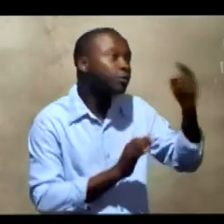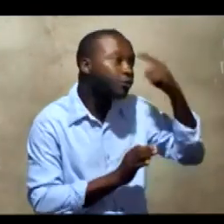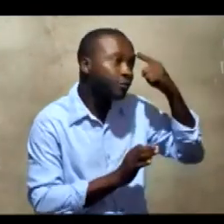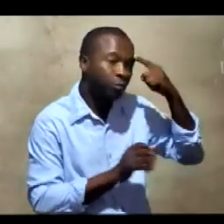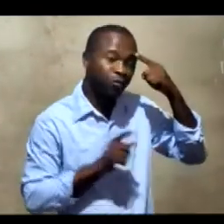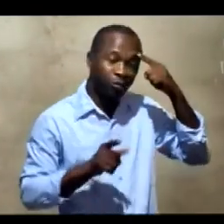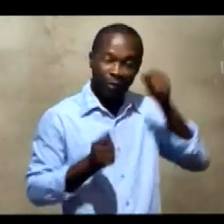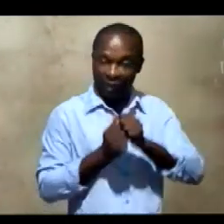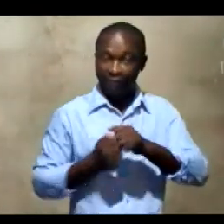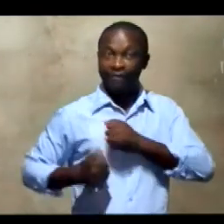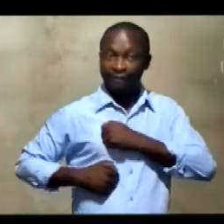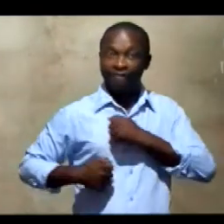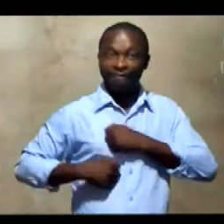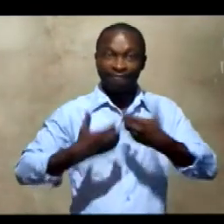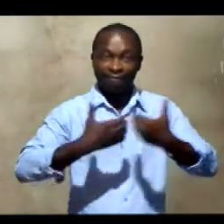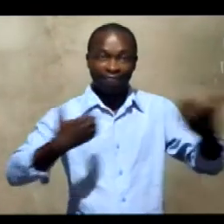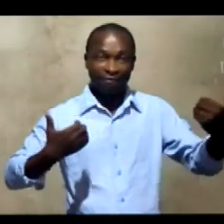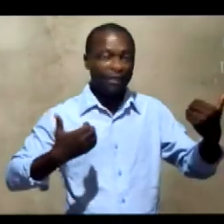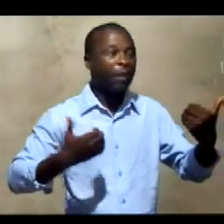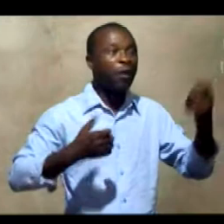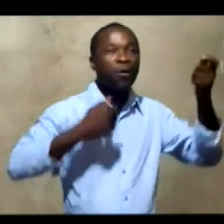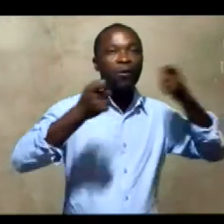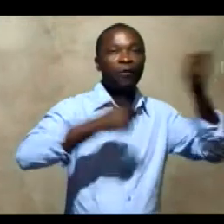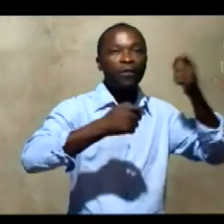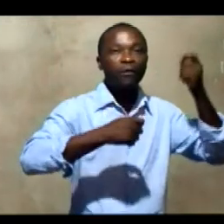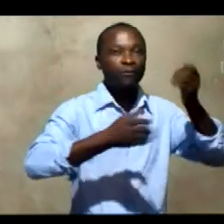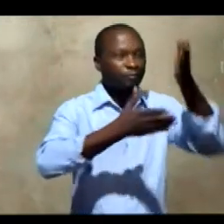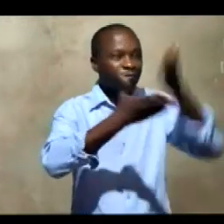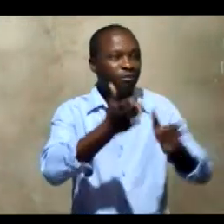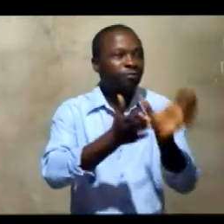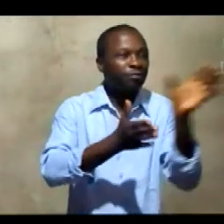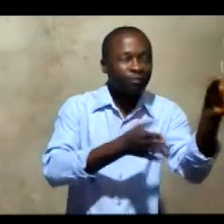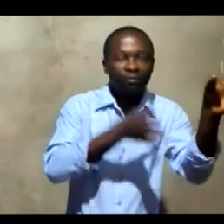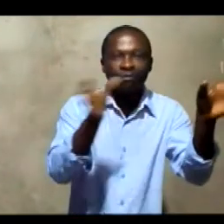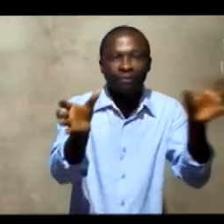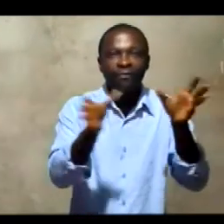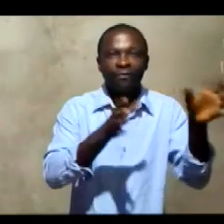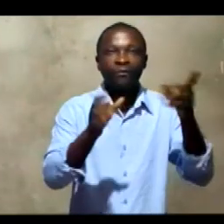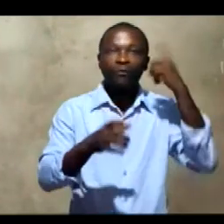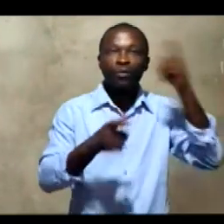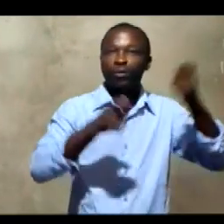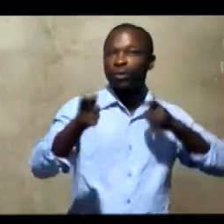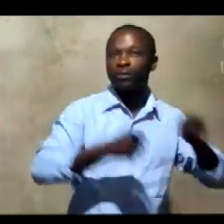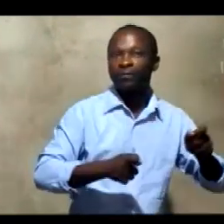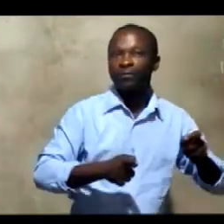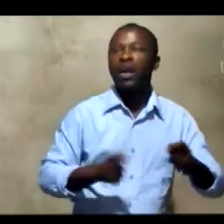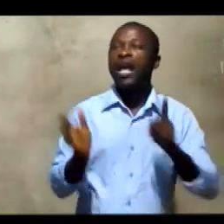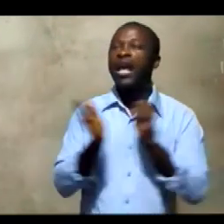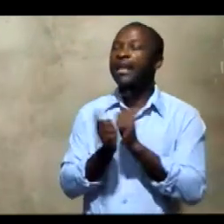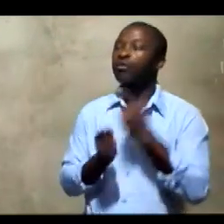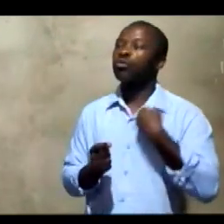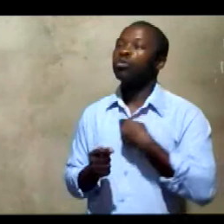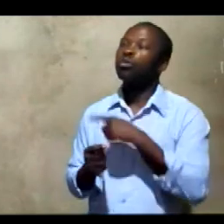et les civils. Mais d'autres priorités ont émergé avec le temps pour ces cheminots de la région d'Atbara qui